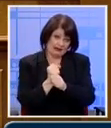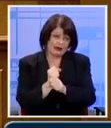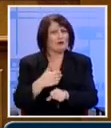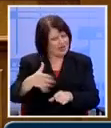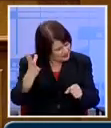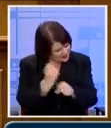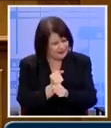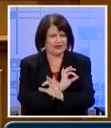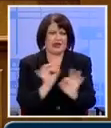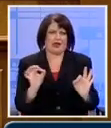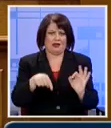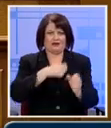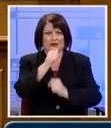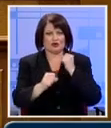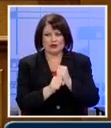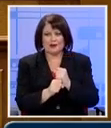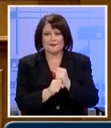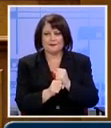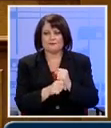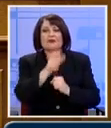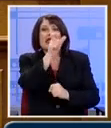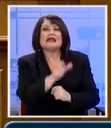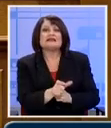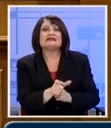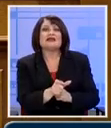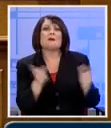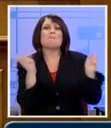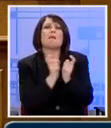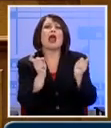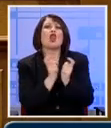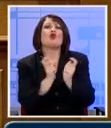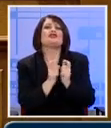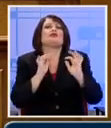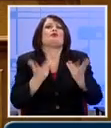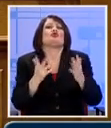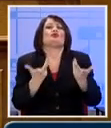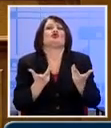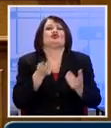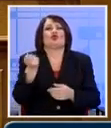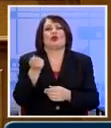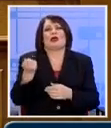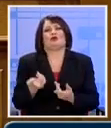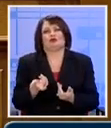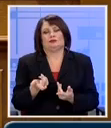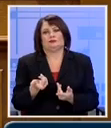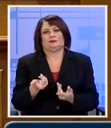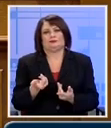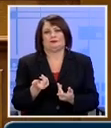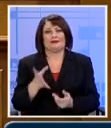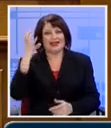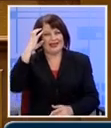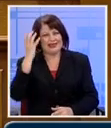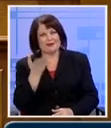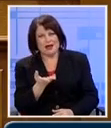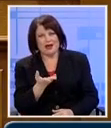θα πιάσουμε πρωτογενές πλεώνασμα. Και εσείς ακόμα τσακώνεστε για το πώς θα μειώσετε το χρέος. Μας θυμίζετε